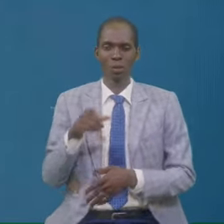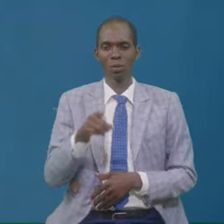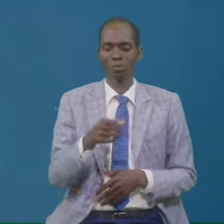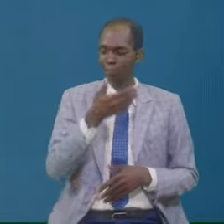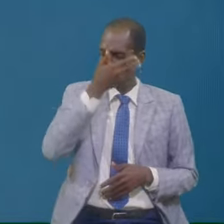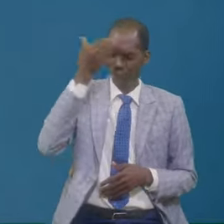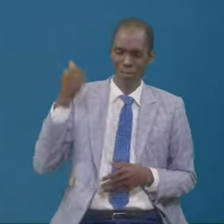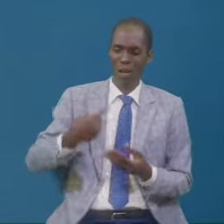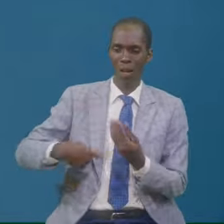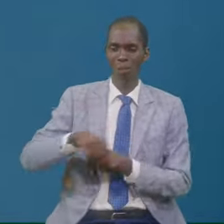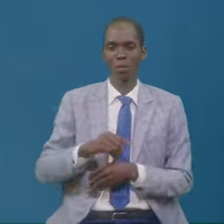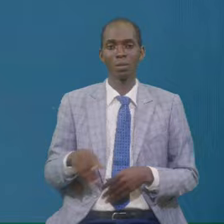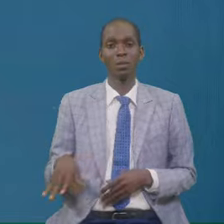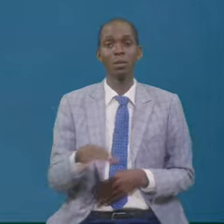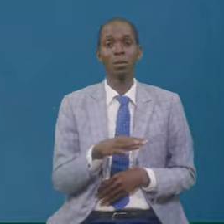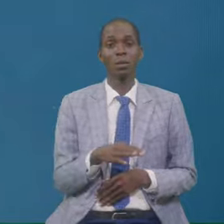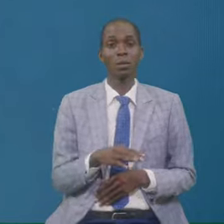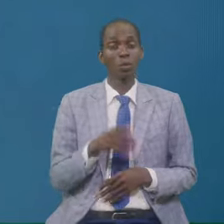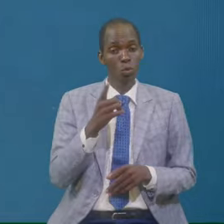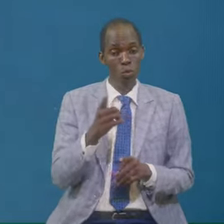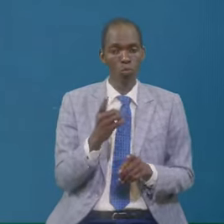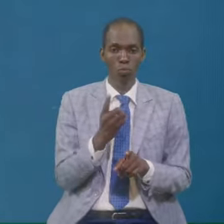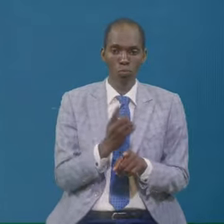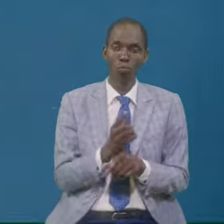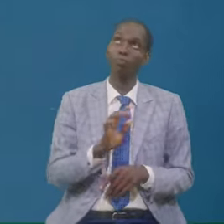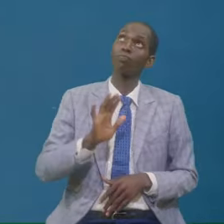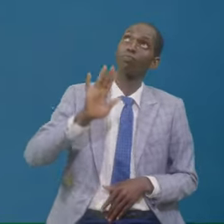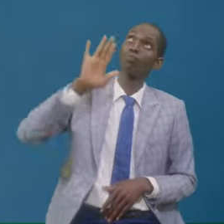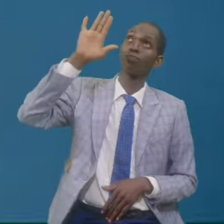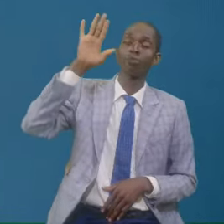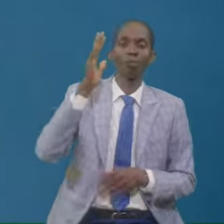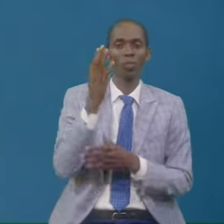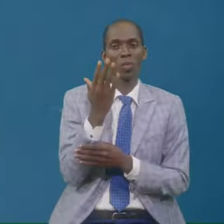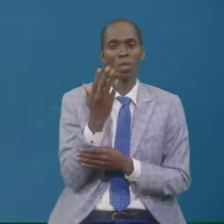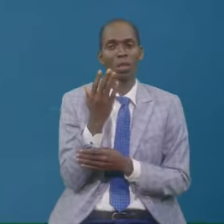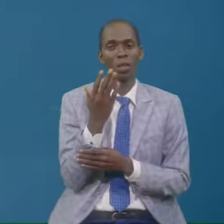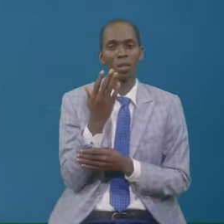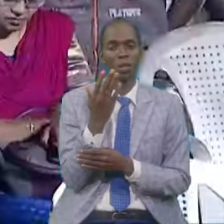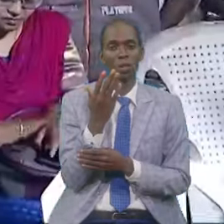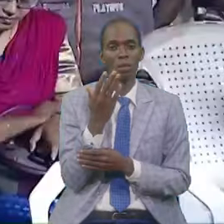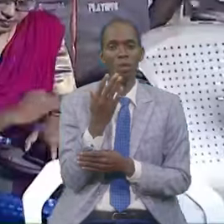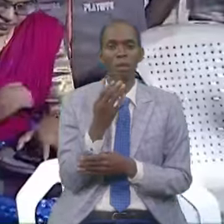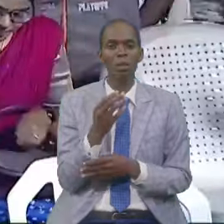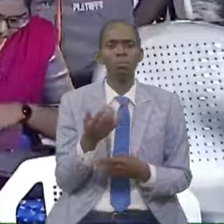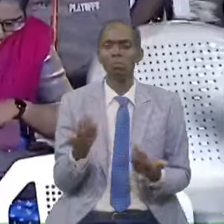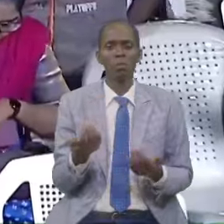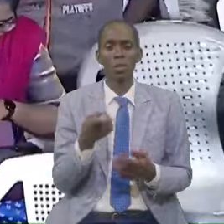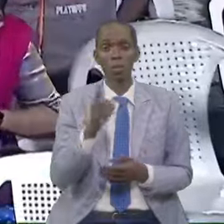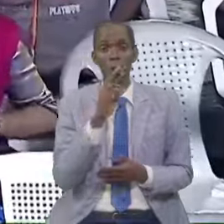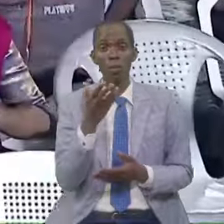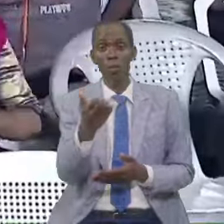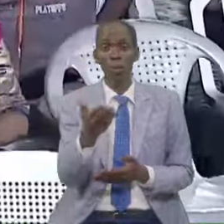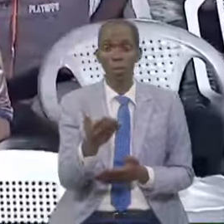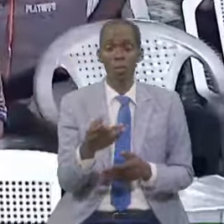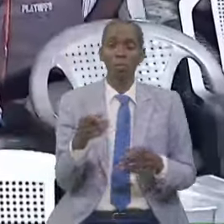ekkada unnam. You raise up your hand. Nee chethulu paigi chapandi. Here or anywhere you are hearing online. మీరు